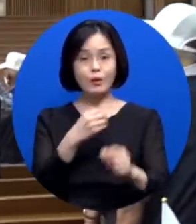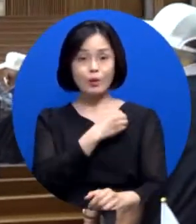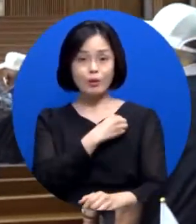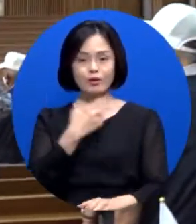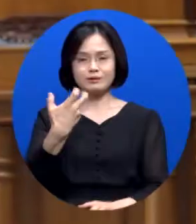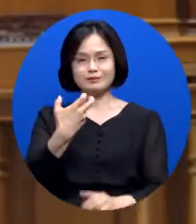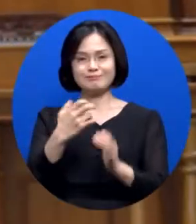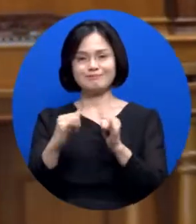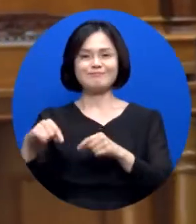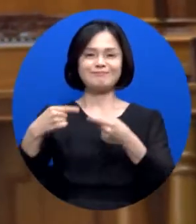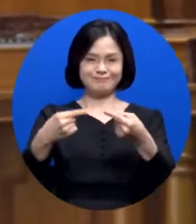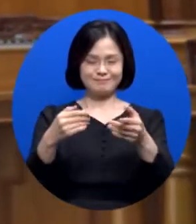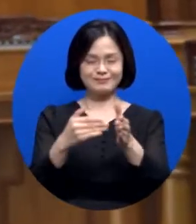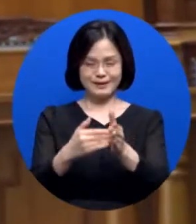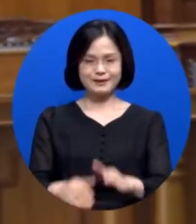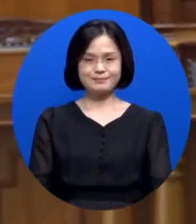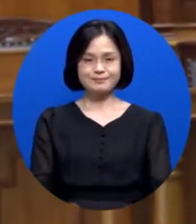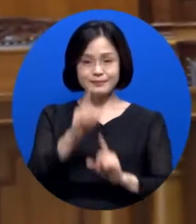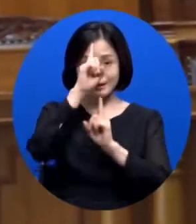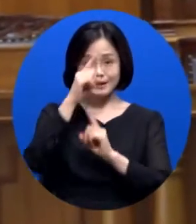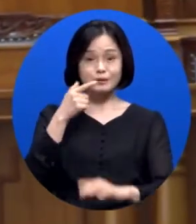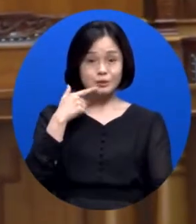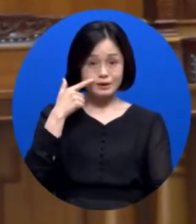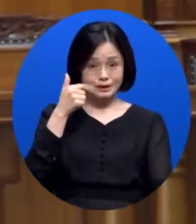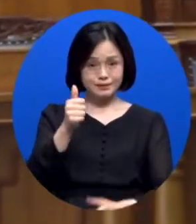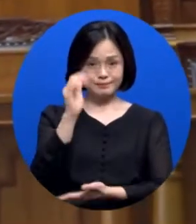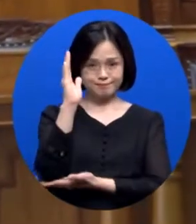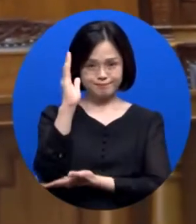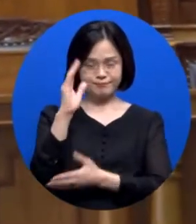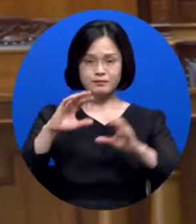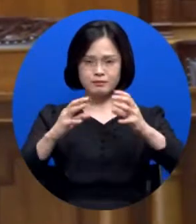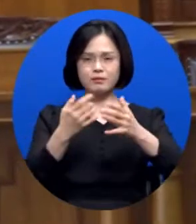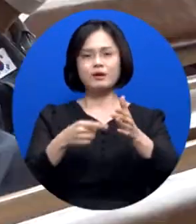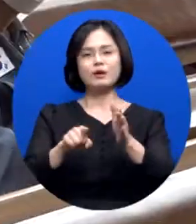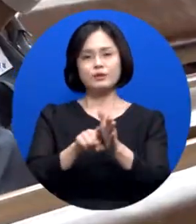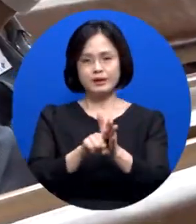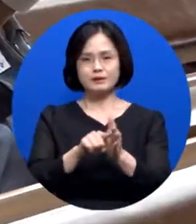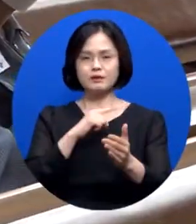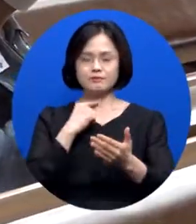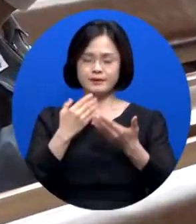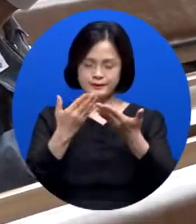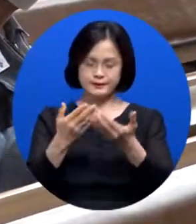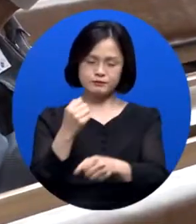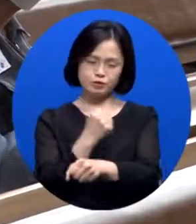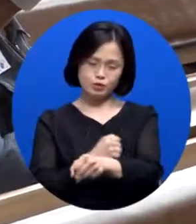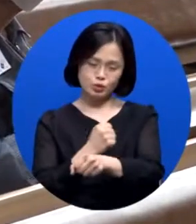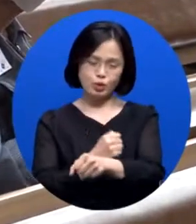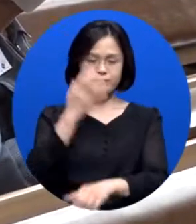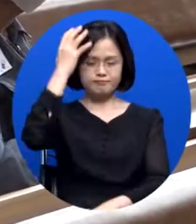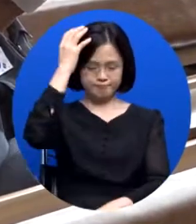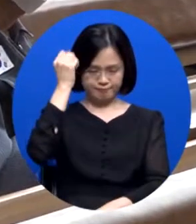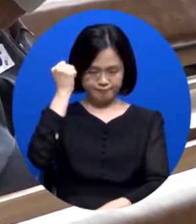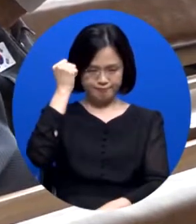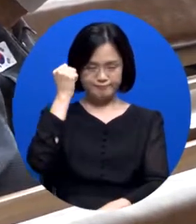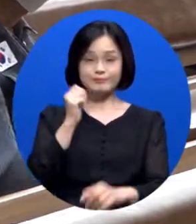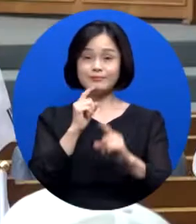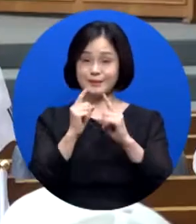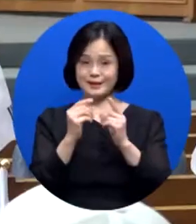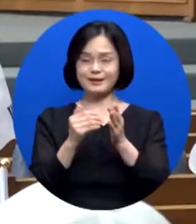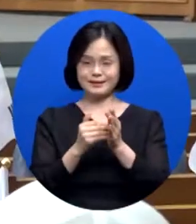참석했습니다 이강일 목사는 국가를 위한 숭고한 헌신을 잊지 않고 기억하게 따고 환영 인사를 전했으며